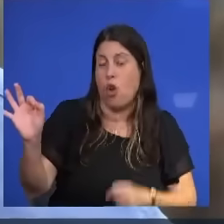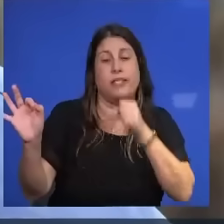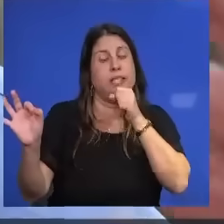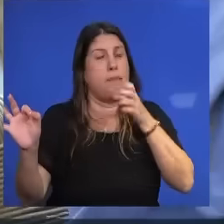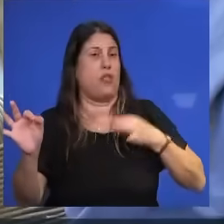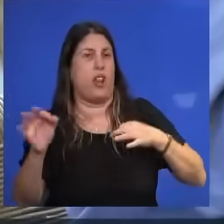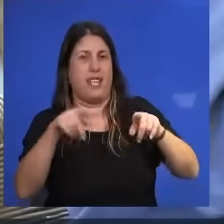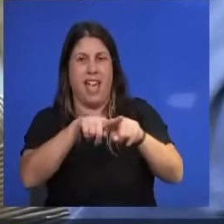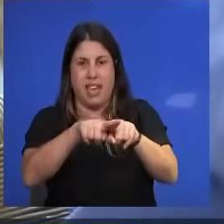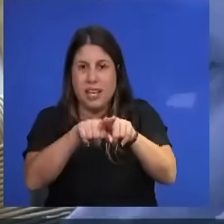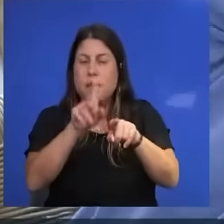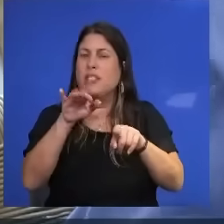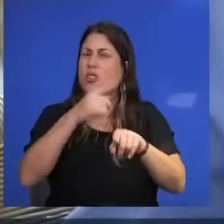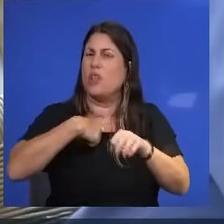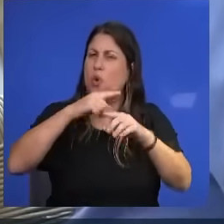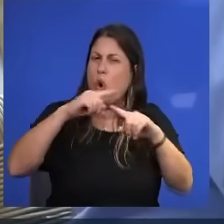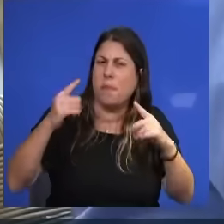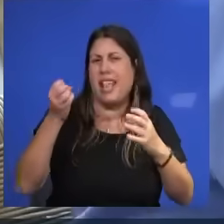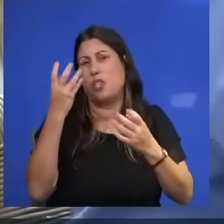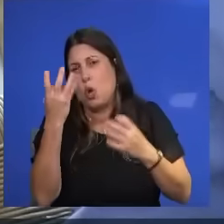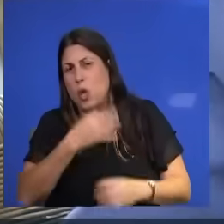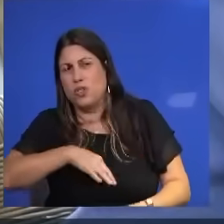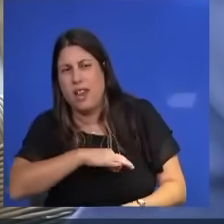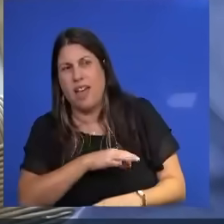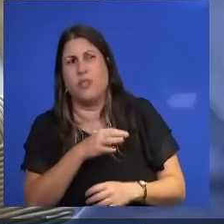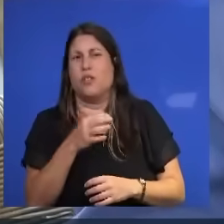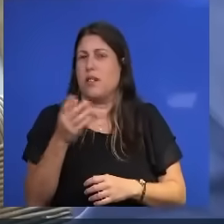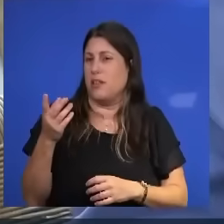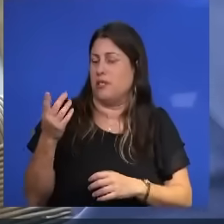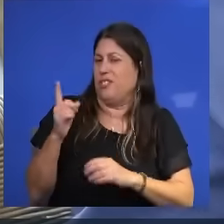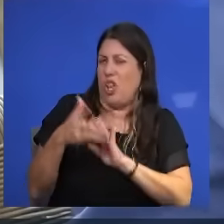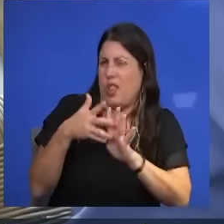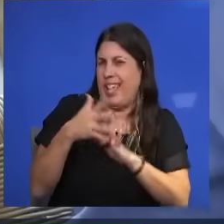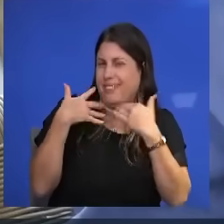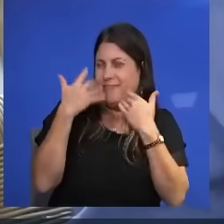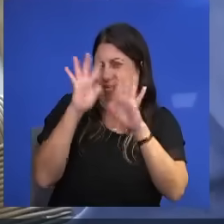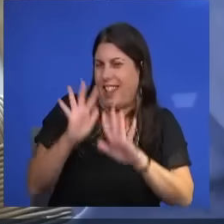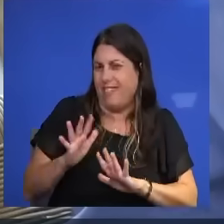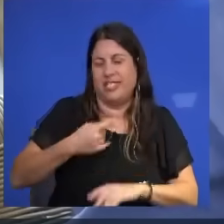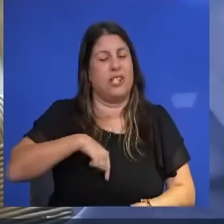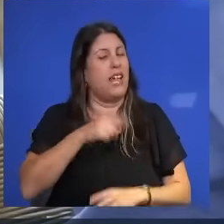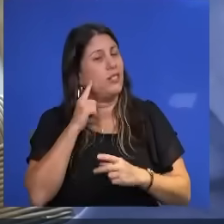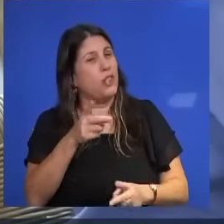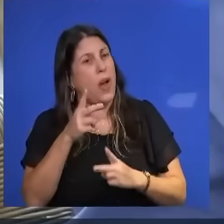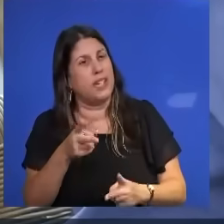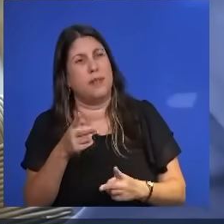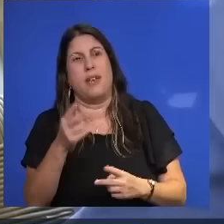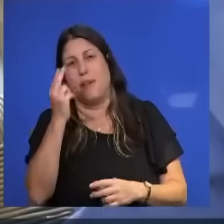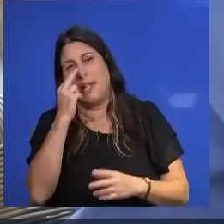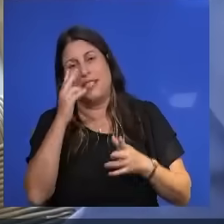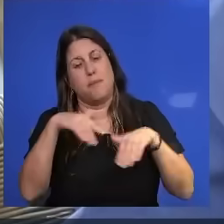שלנו שאנחנו... שלא נגיד את זה בטלוויזיה, כן. צוחקים. נכון, תמיד. ומנסים לתת לעולם שלנו